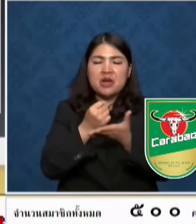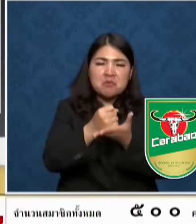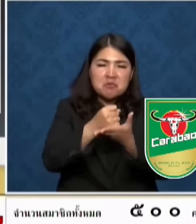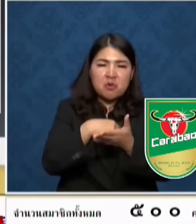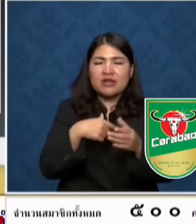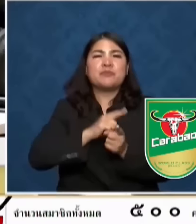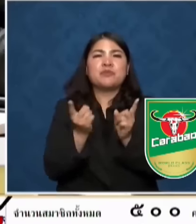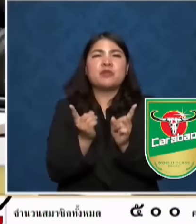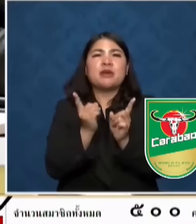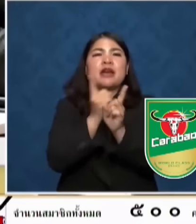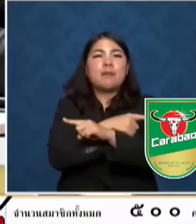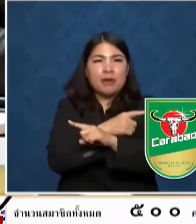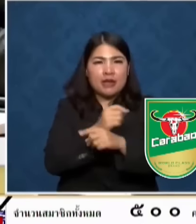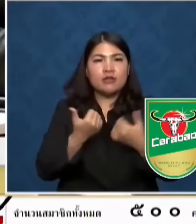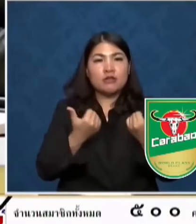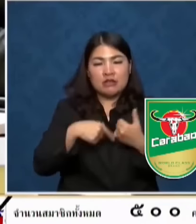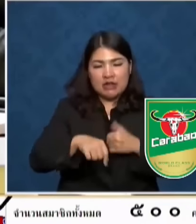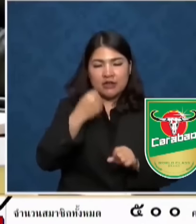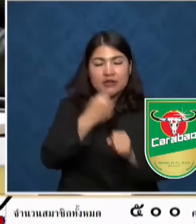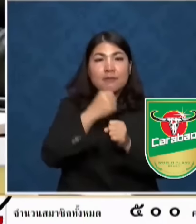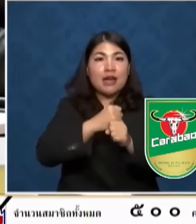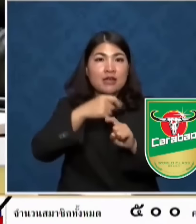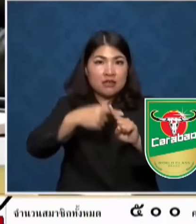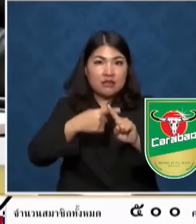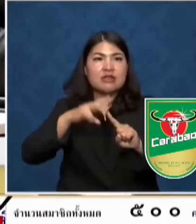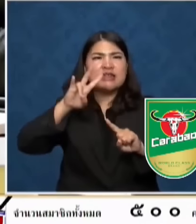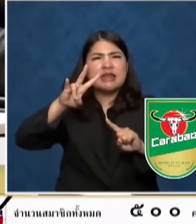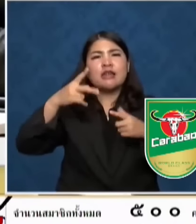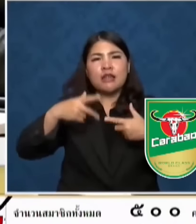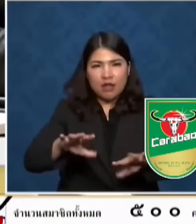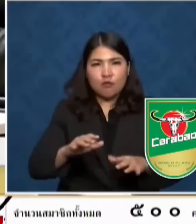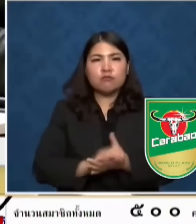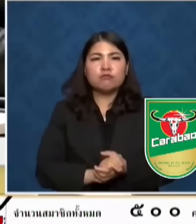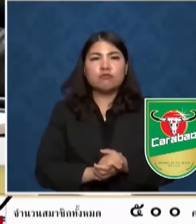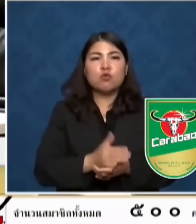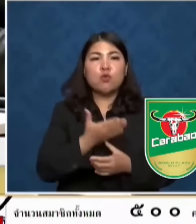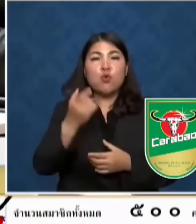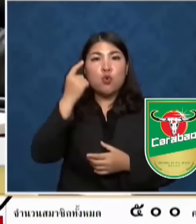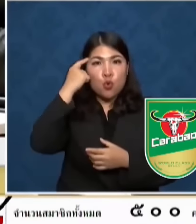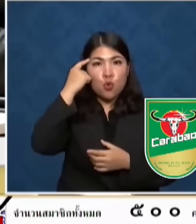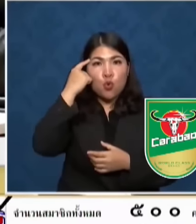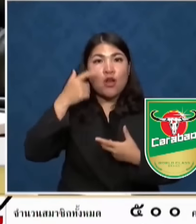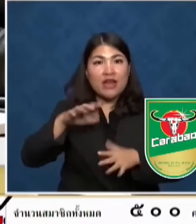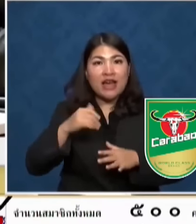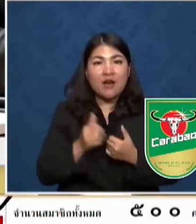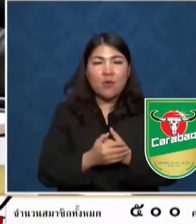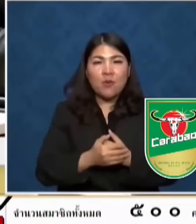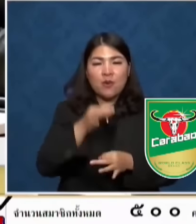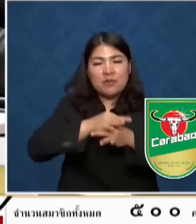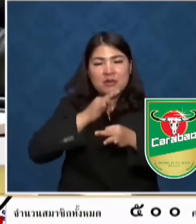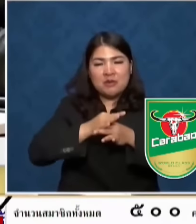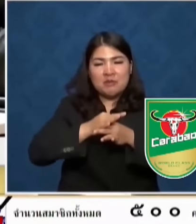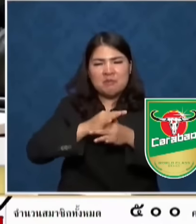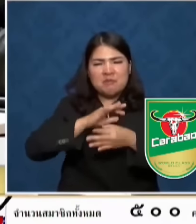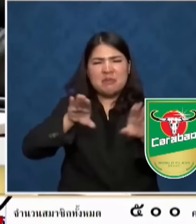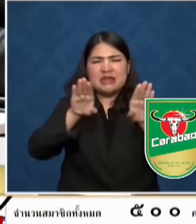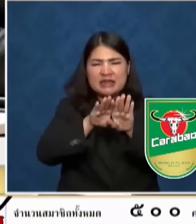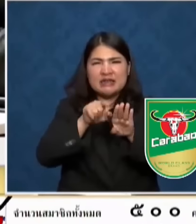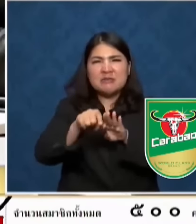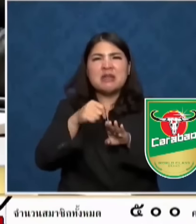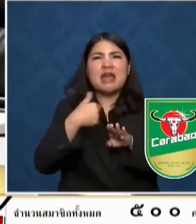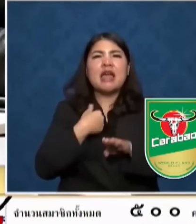Service จริงๆนะคะทำงานมา7เดือนแล้วนะคะทุกท่านนึกออกหรือยังว่าปิดบัญชีม้าได้ 5% เนี่ยมันคือปั